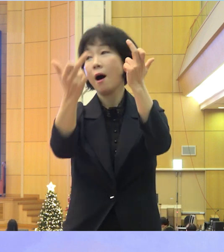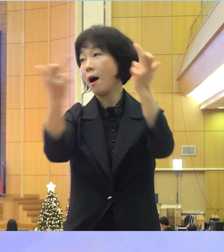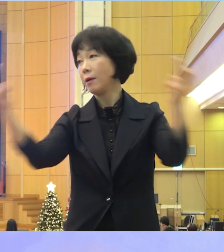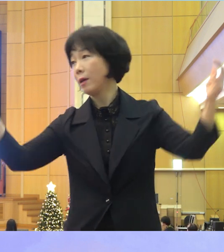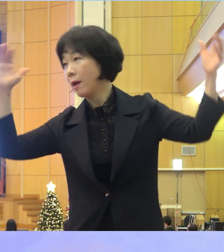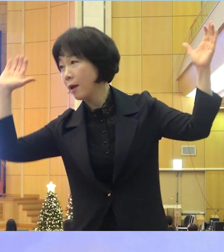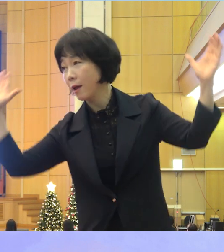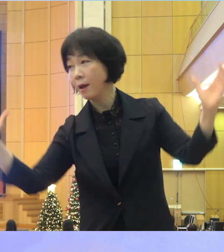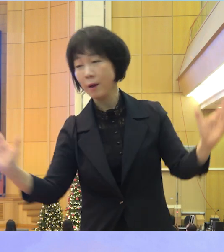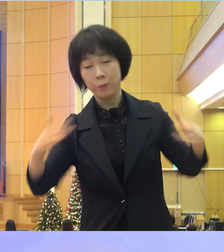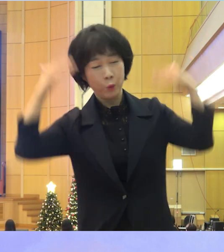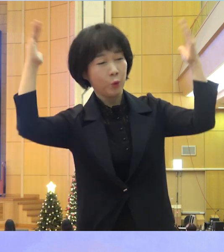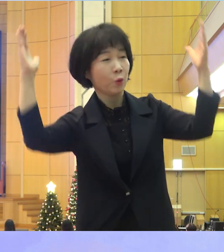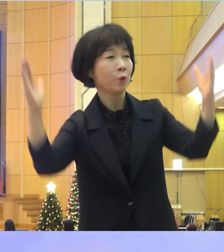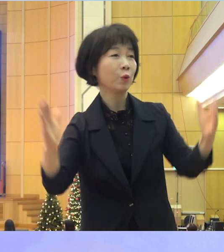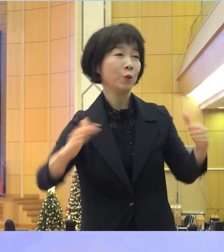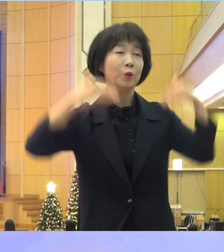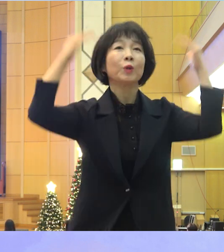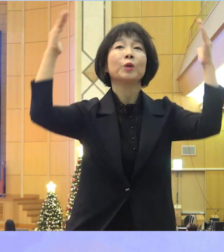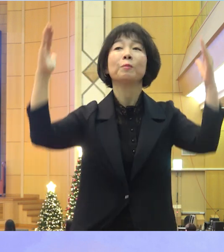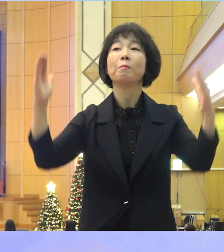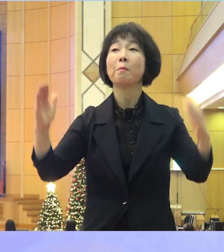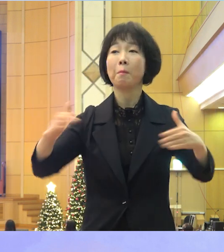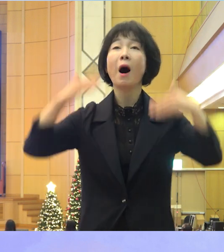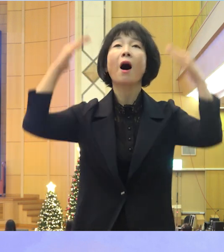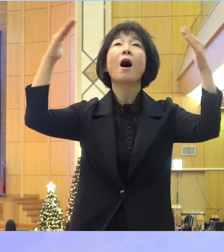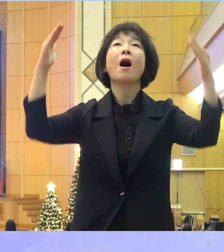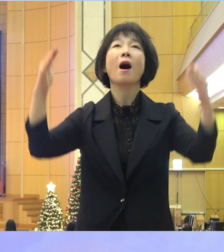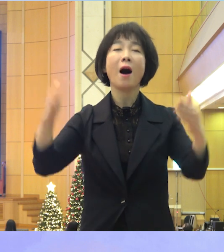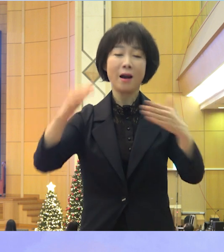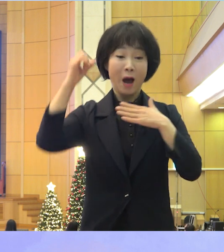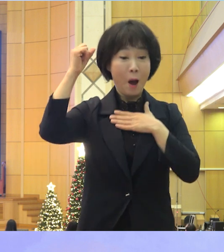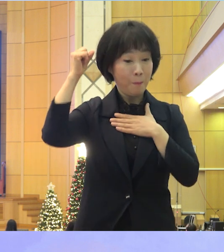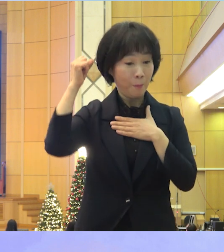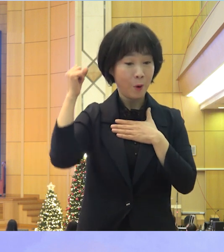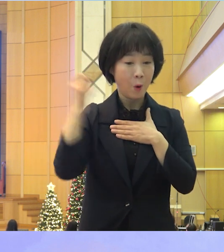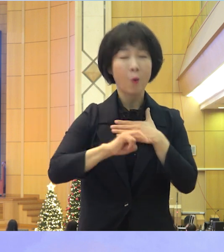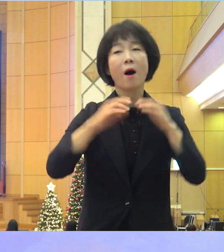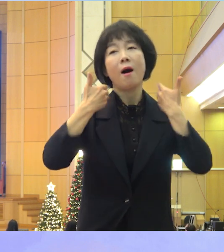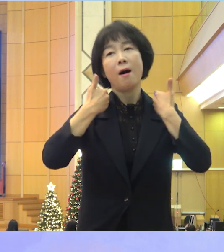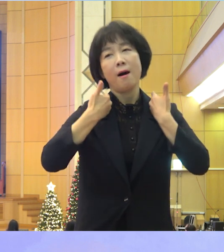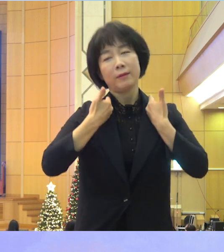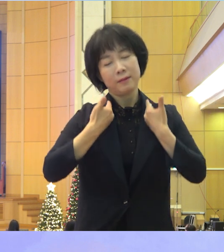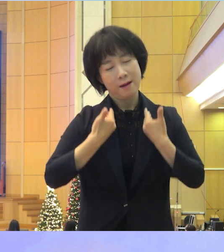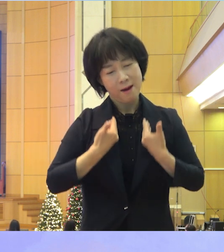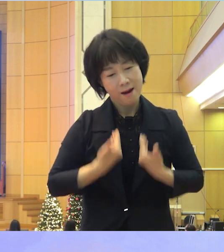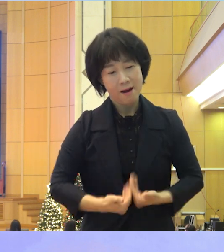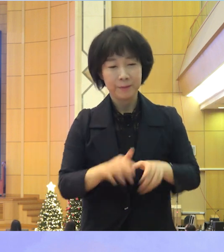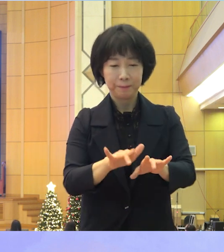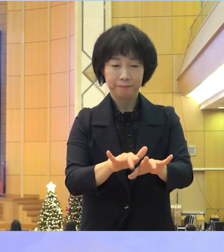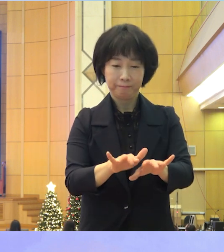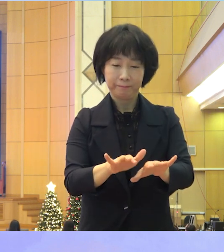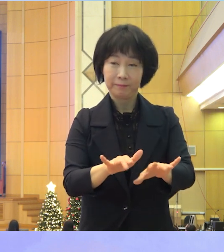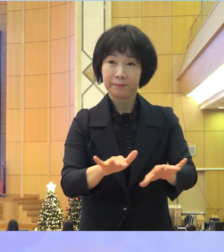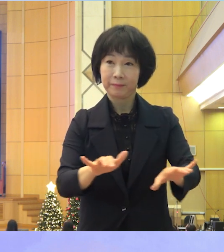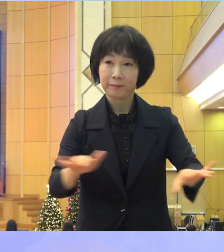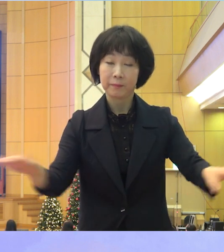저 산에 부는 바람과